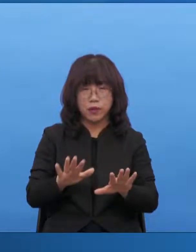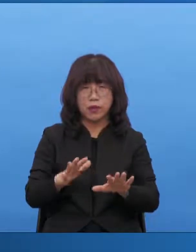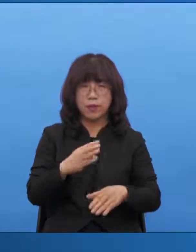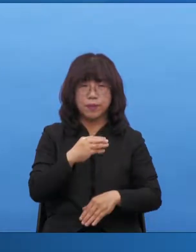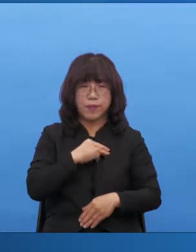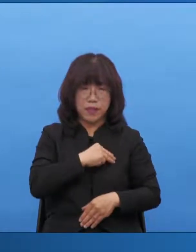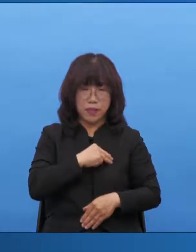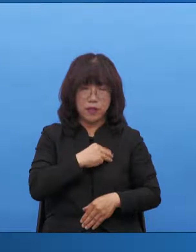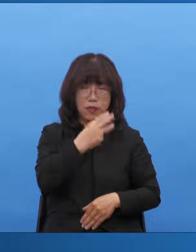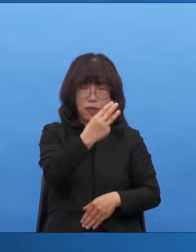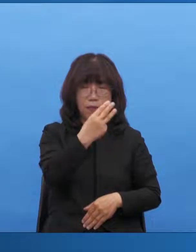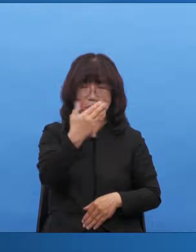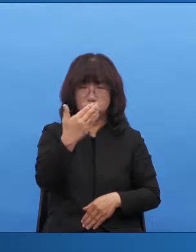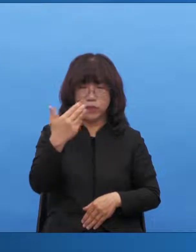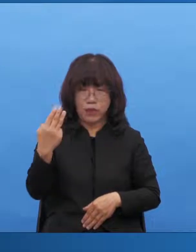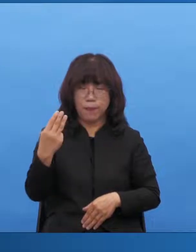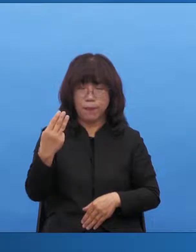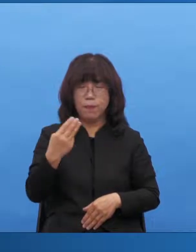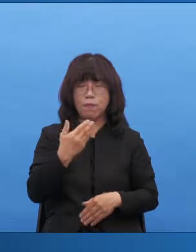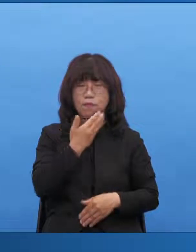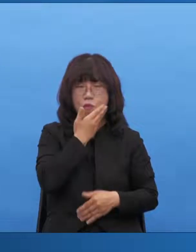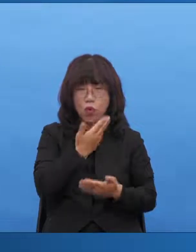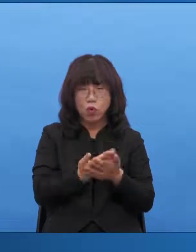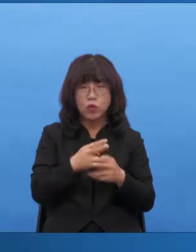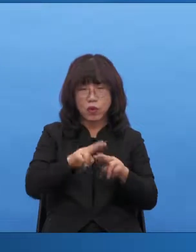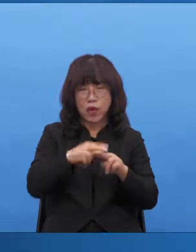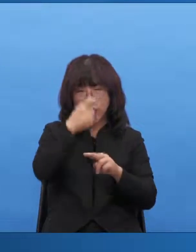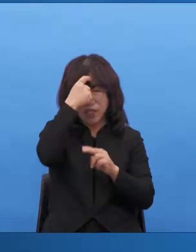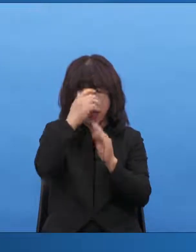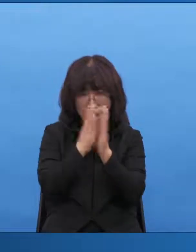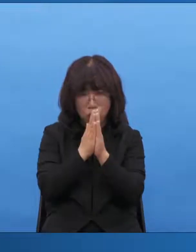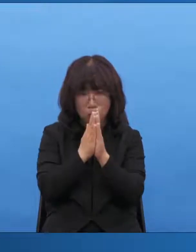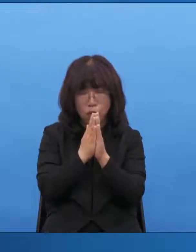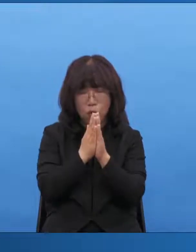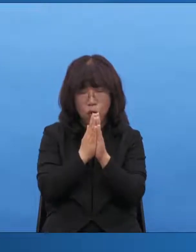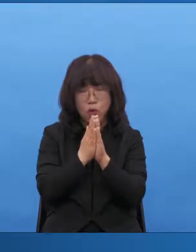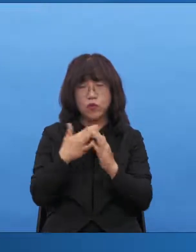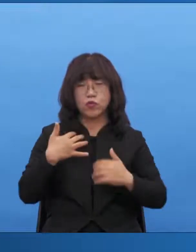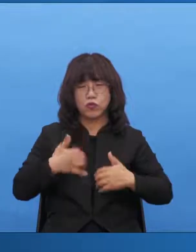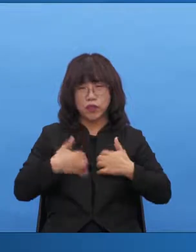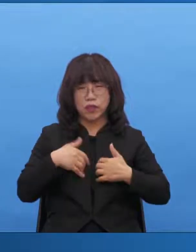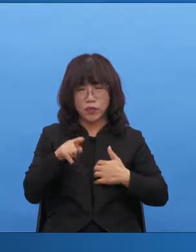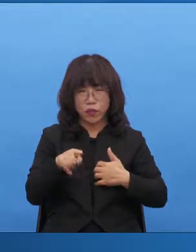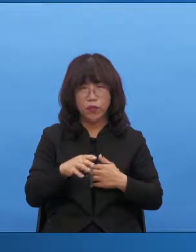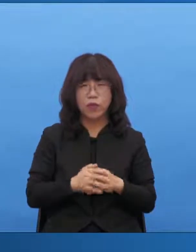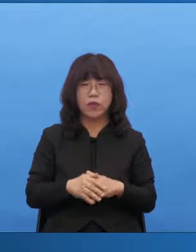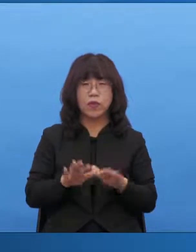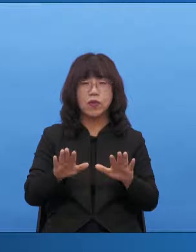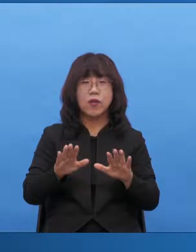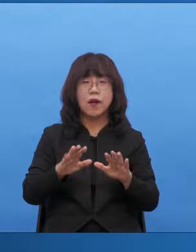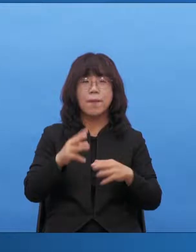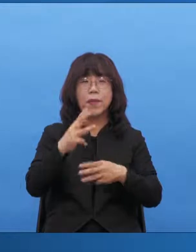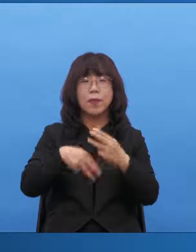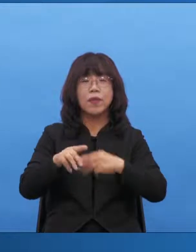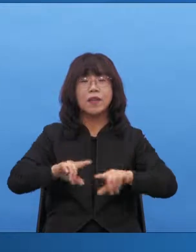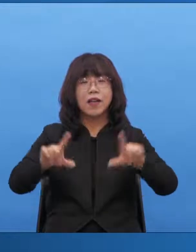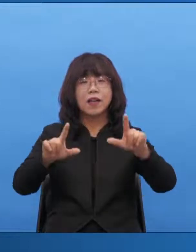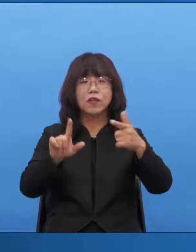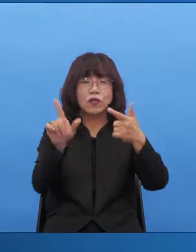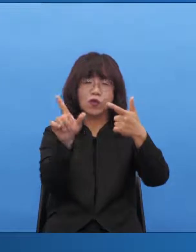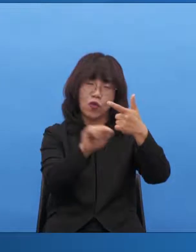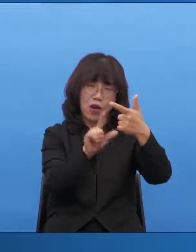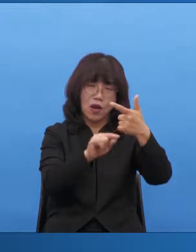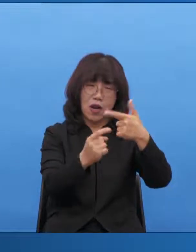doivent commencer par la prière pour le jour de la bénédiction du trône 393, n'est-ce pas? Aujourd'hui, journée des remnants,